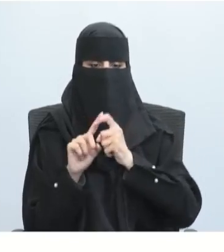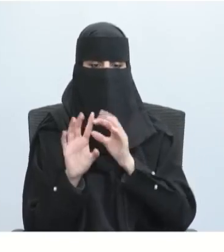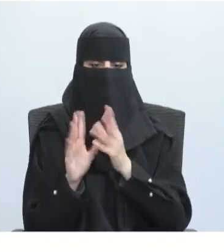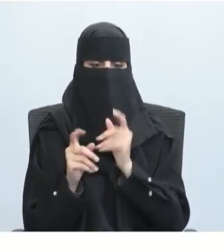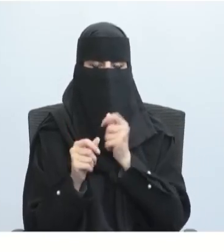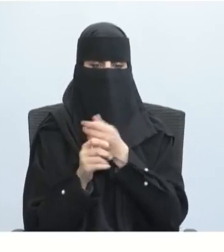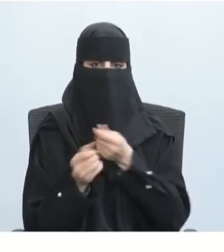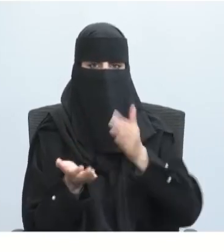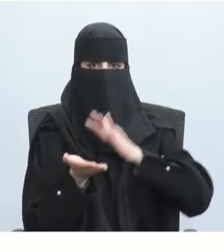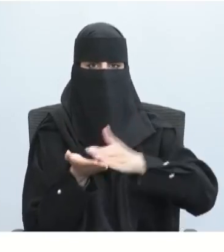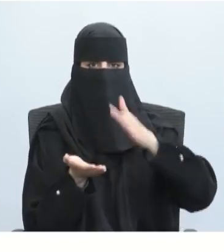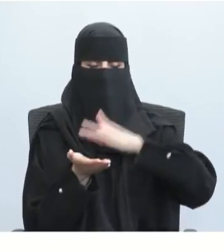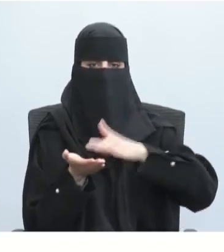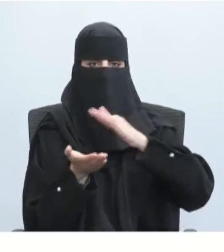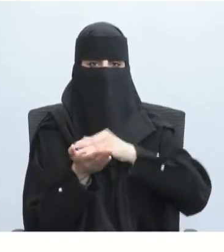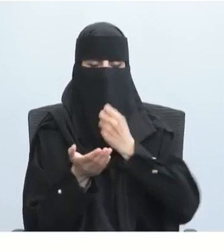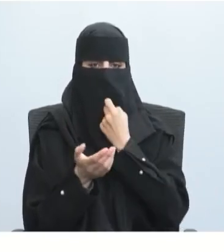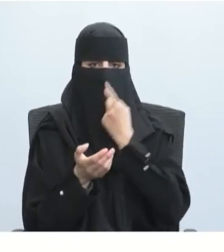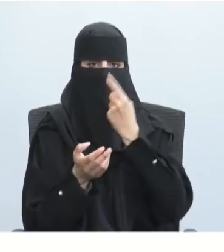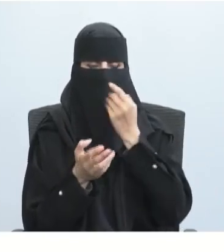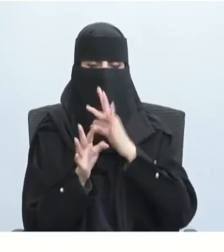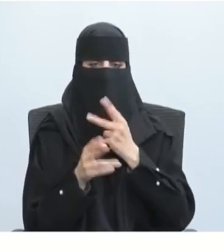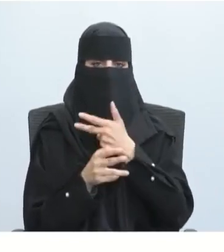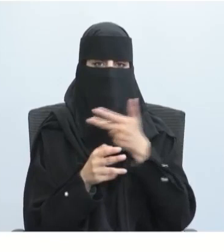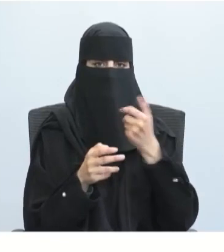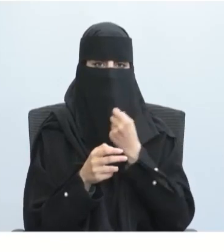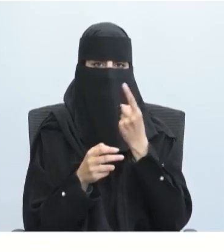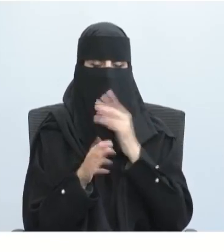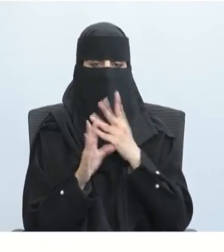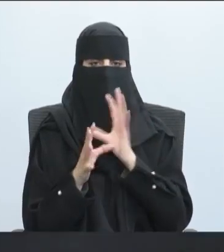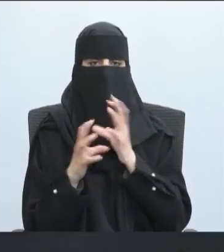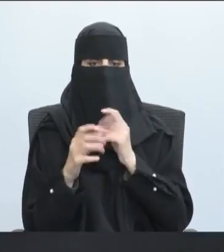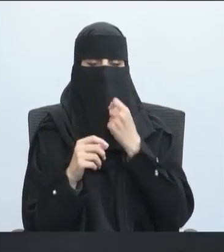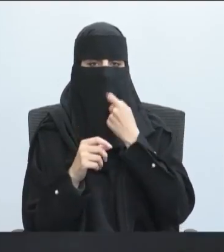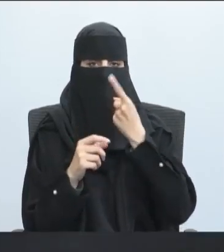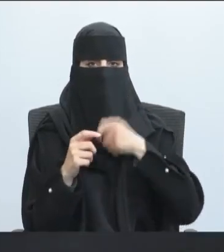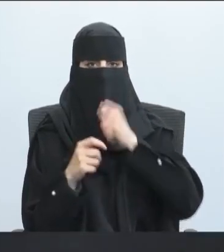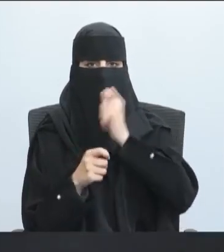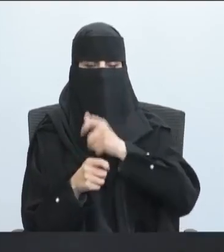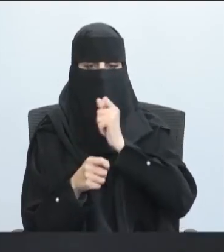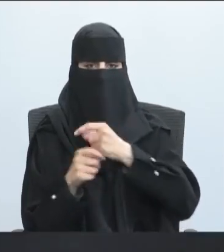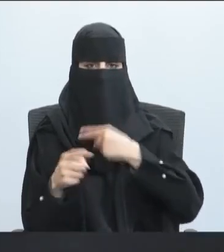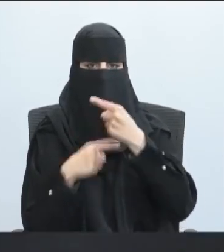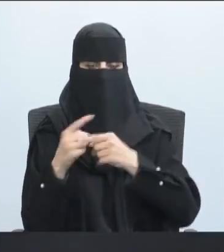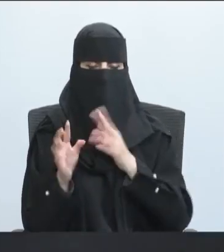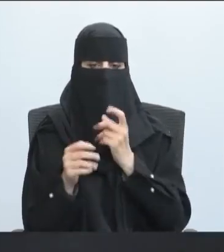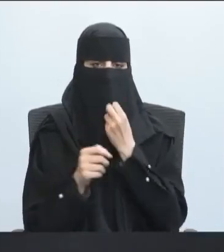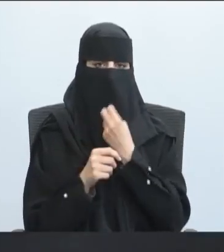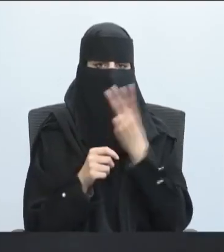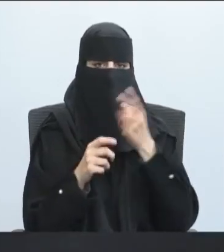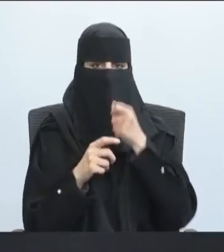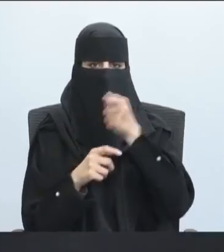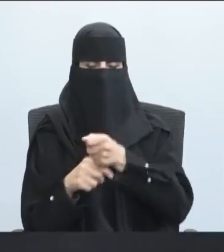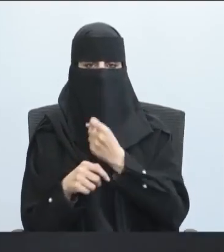تراكمات سنويه وغير سنويه بمعنى كل سنه ستدفع وقد يكون هنالك كل سنتين او كل سنه ونصف وبالتالي